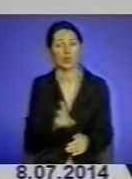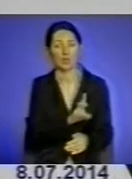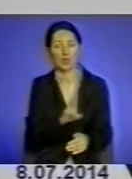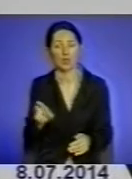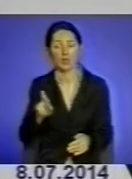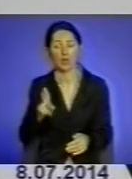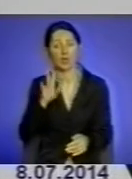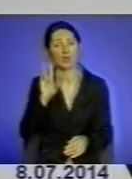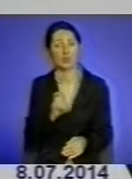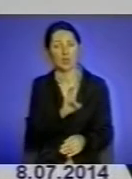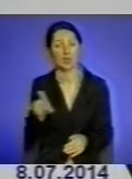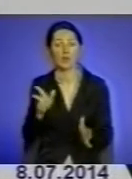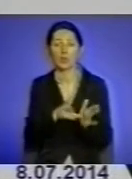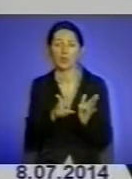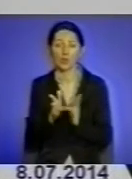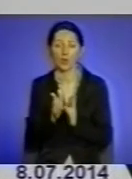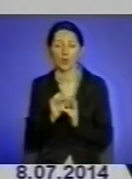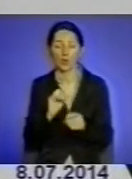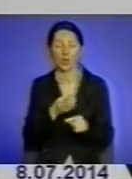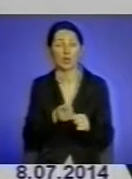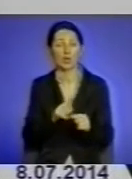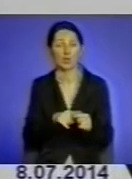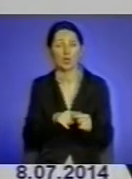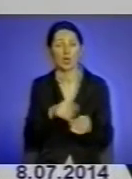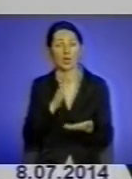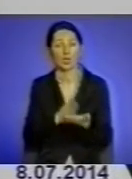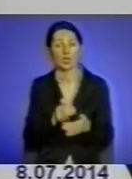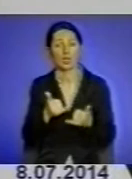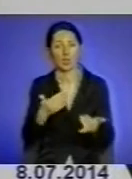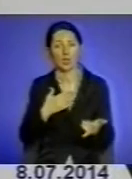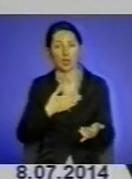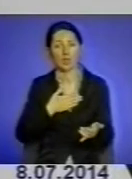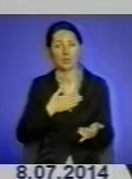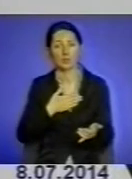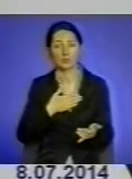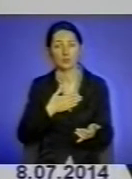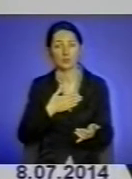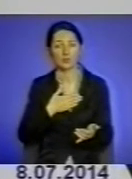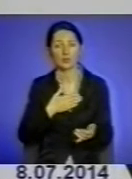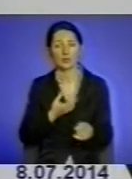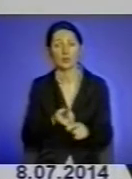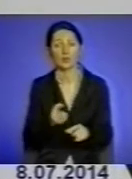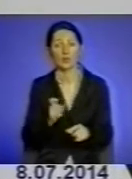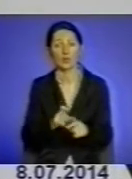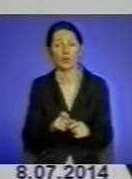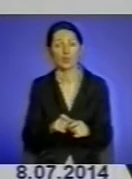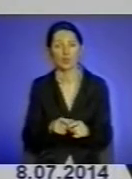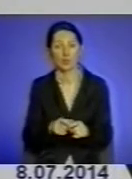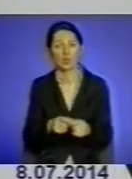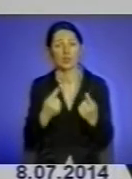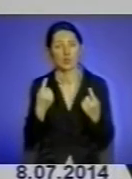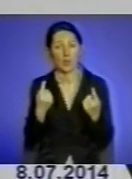як церкви Христової. І це є для нас, власне, дуже знаменне, тому